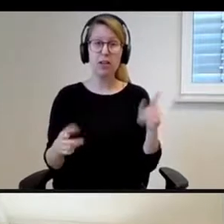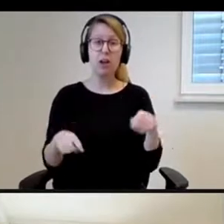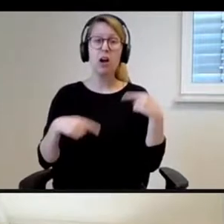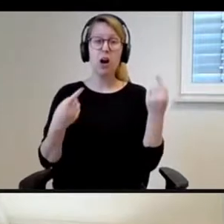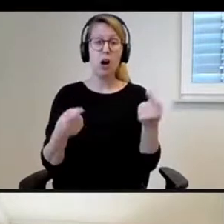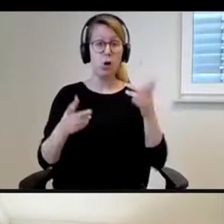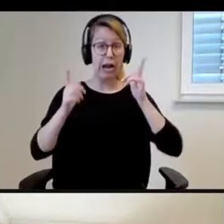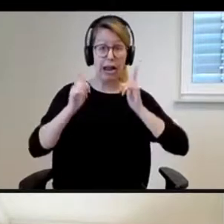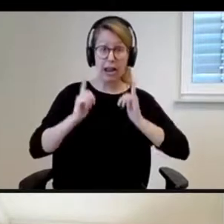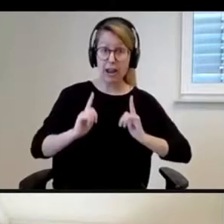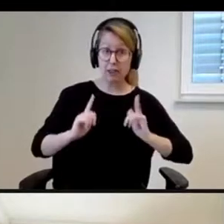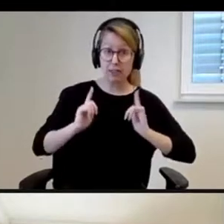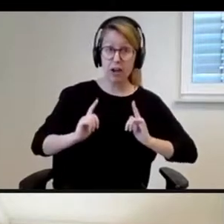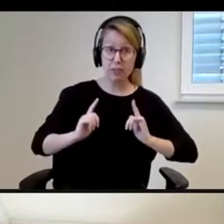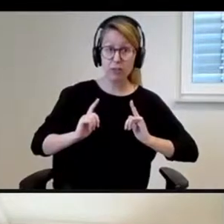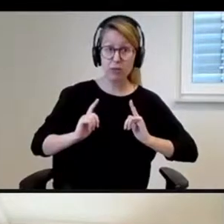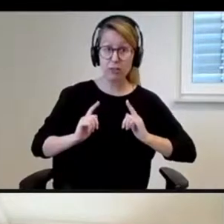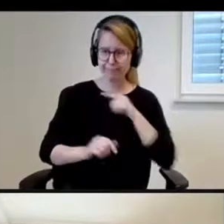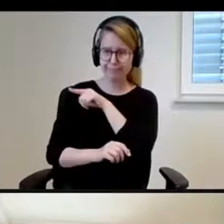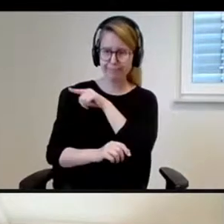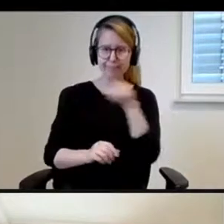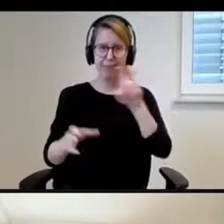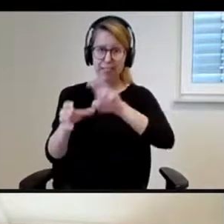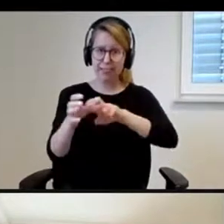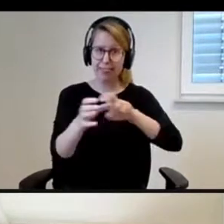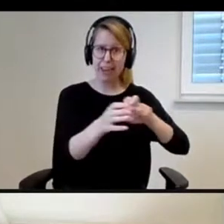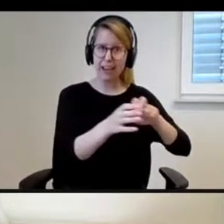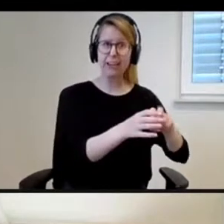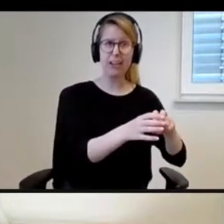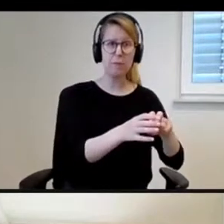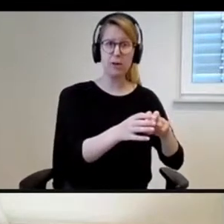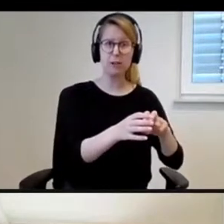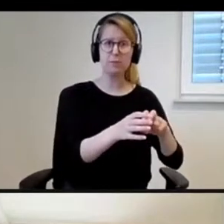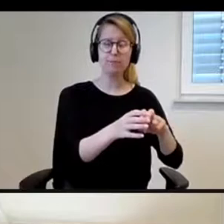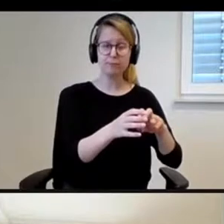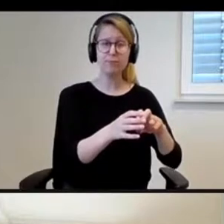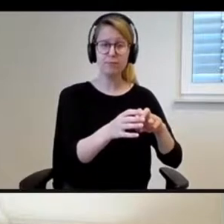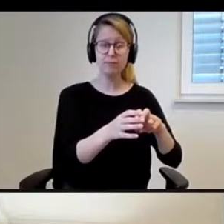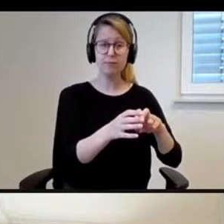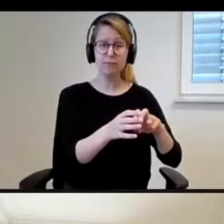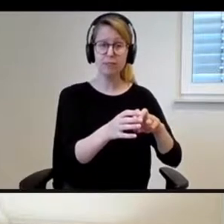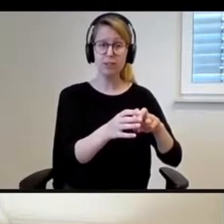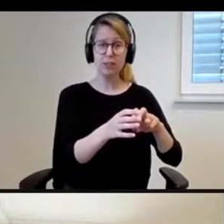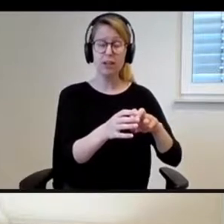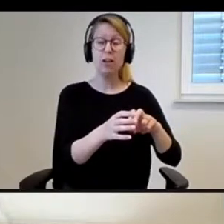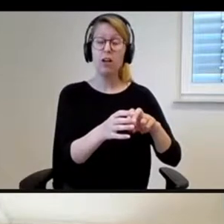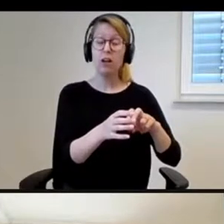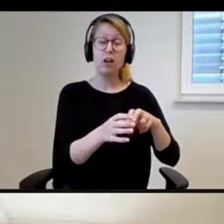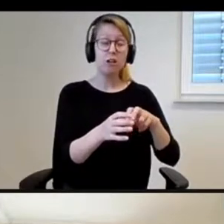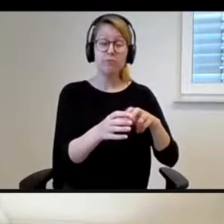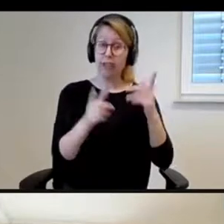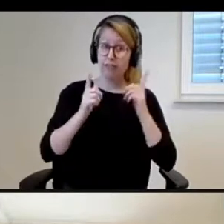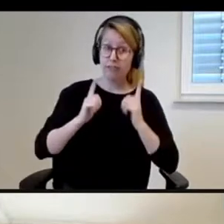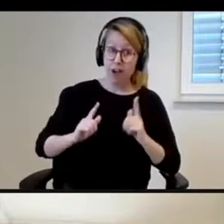une société dans laquelle les personnes en situation de handicap ne sont pas